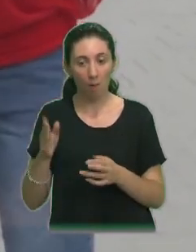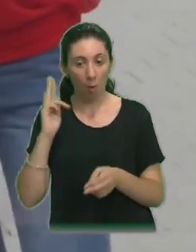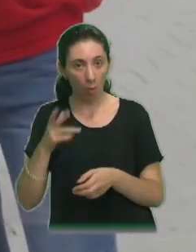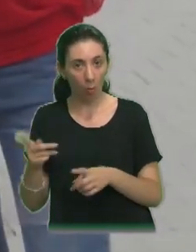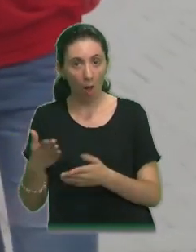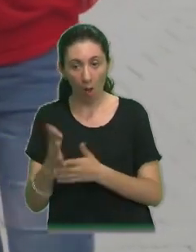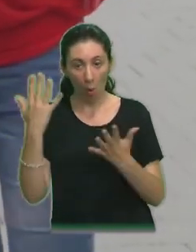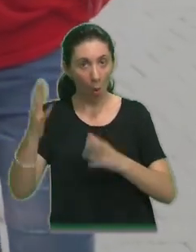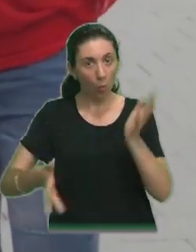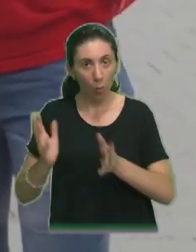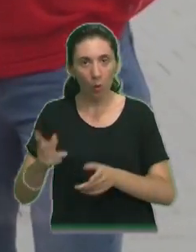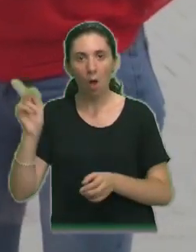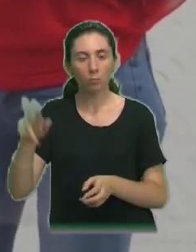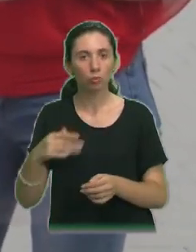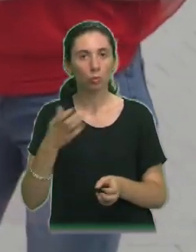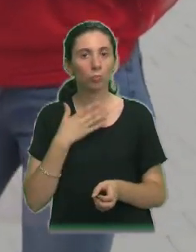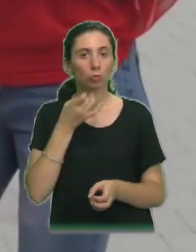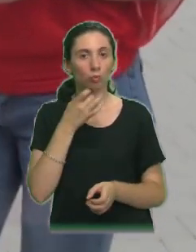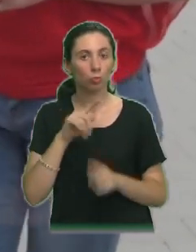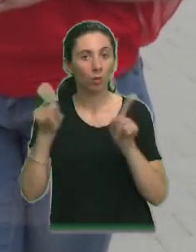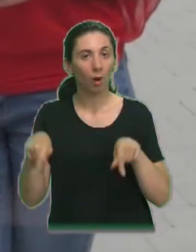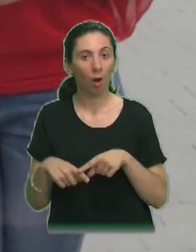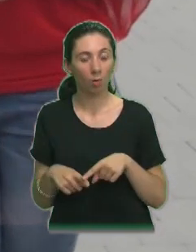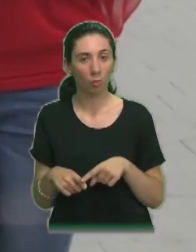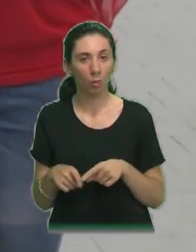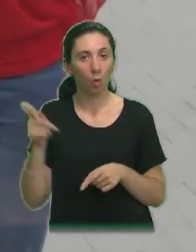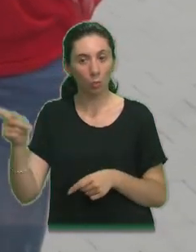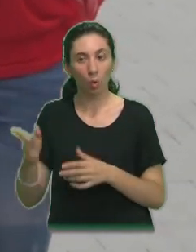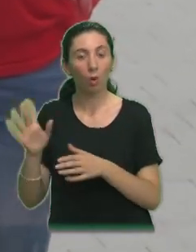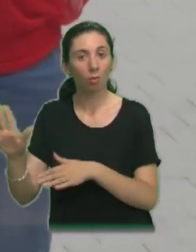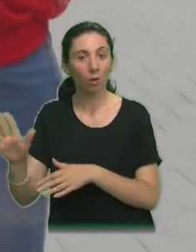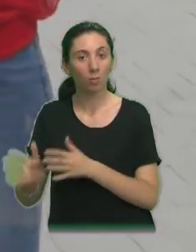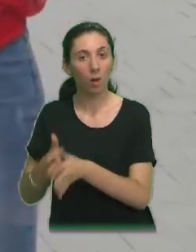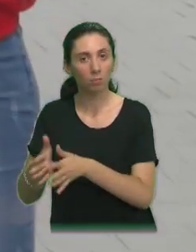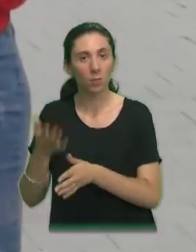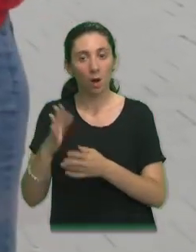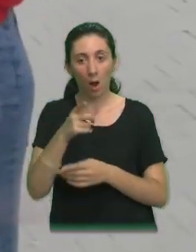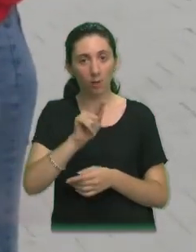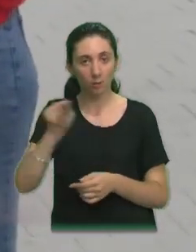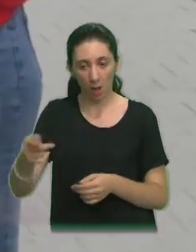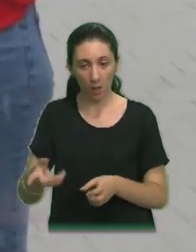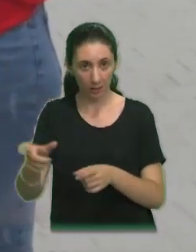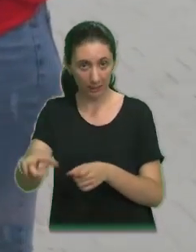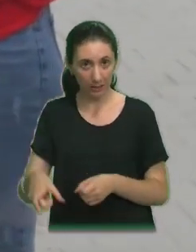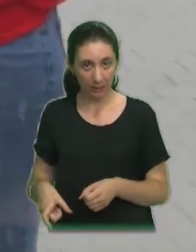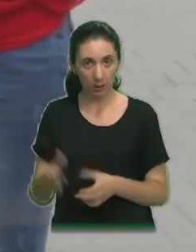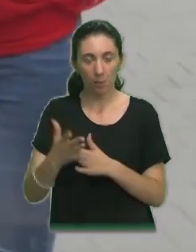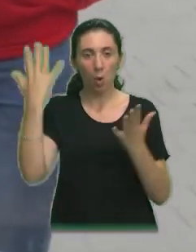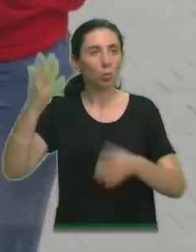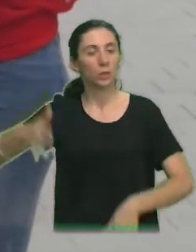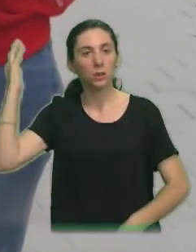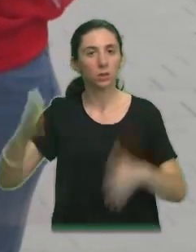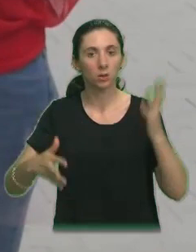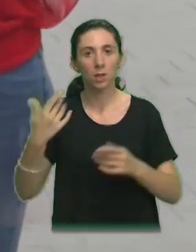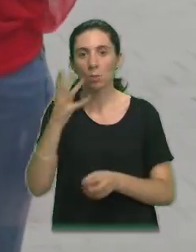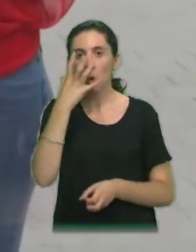ometati protivnika, ali možeš gestikulirati. A tamo kad dođeš, onda možeš dobiti žuti karton ako gestikuliraš, jer to